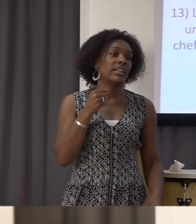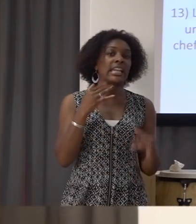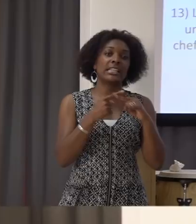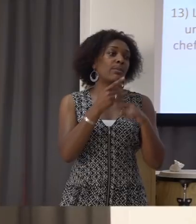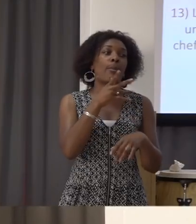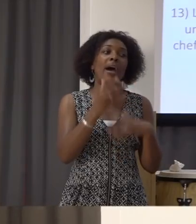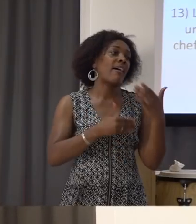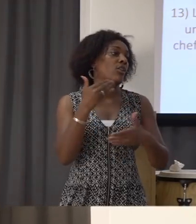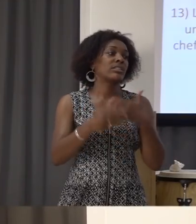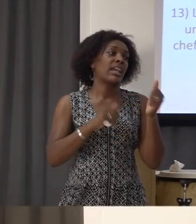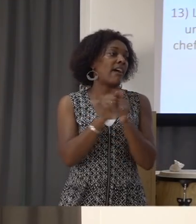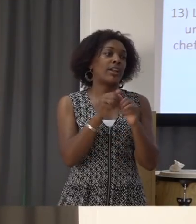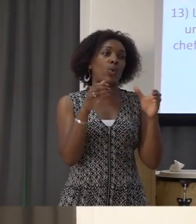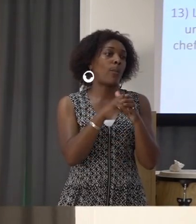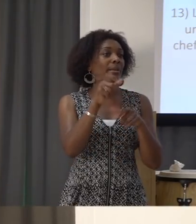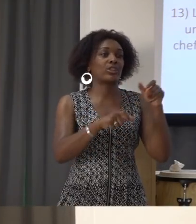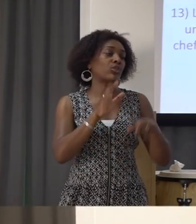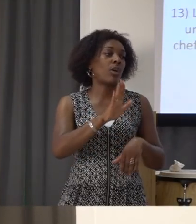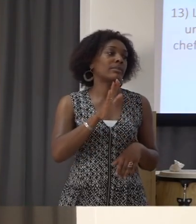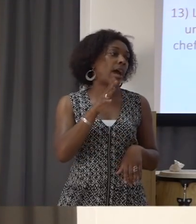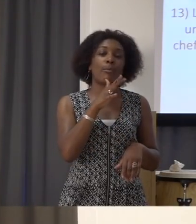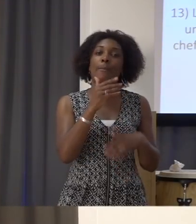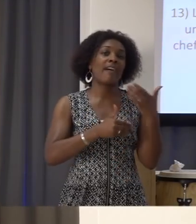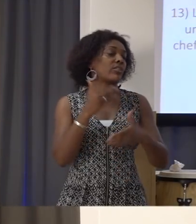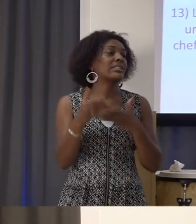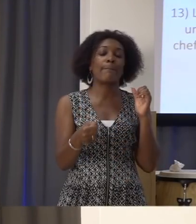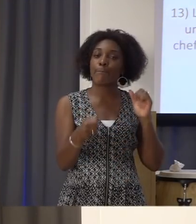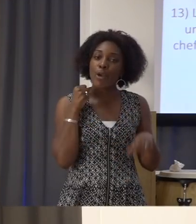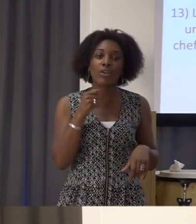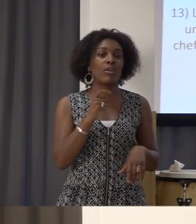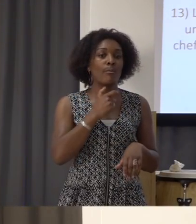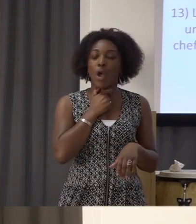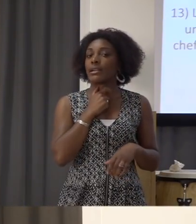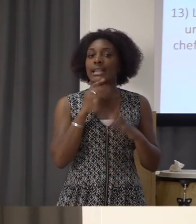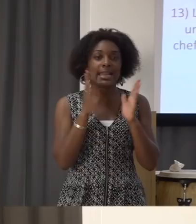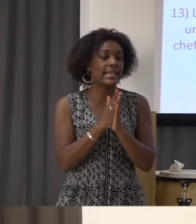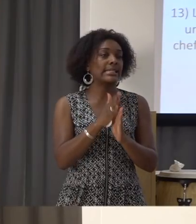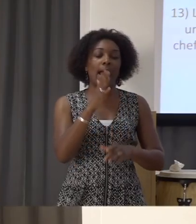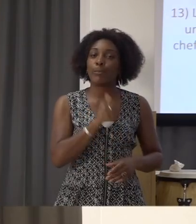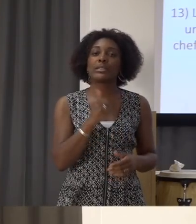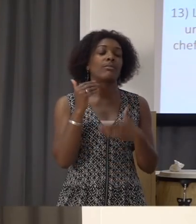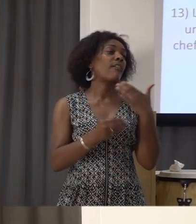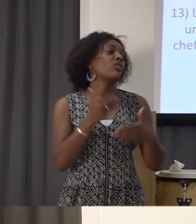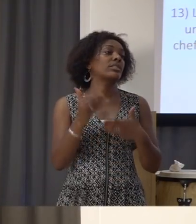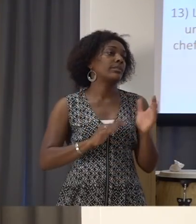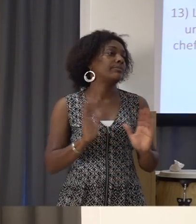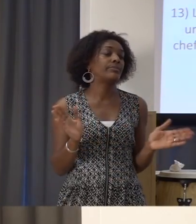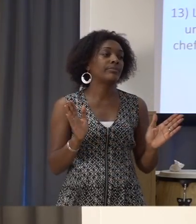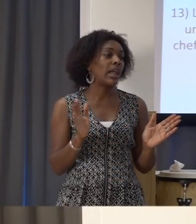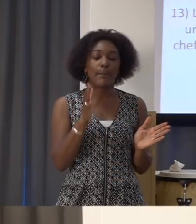Alléluia. Ils bloquent ainsi l'avancement du royaume de Dieu.